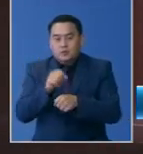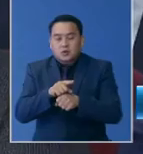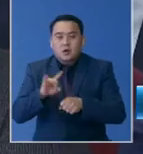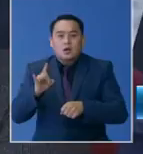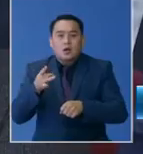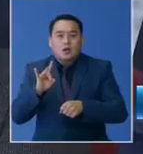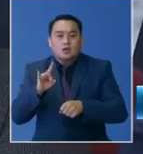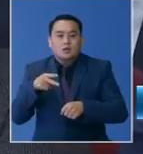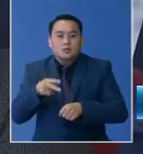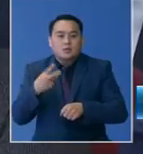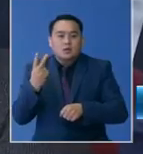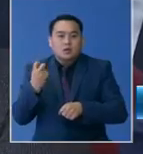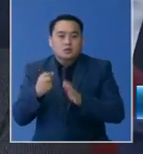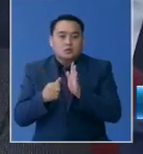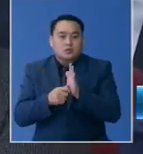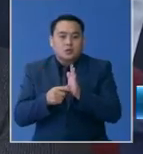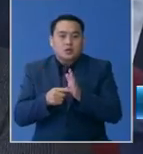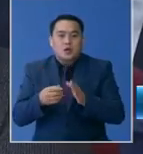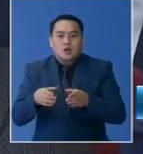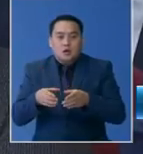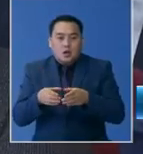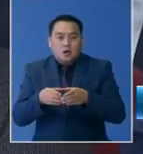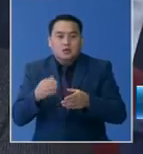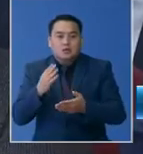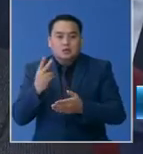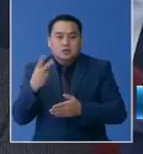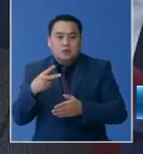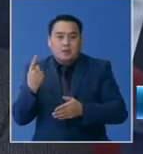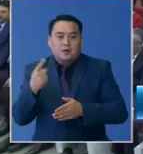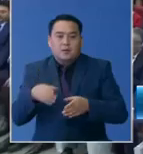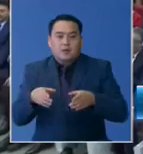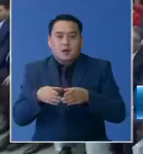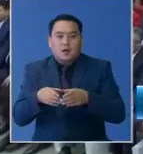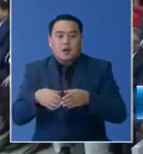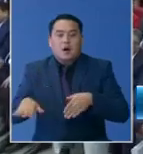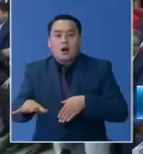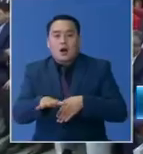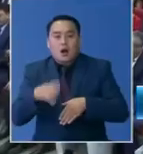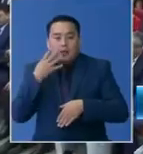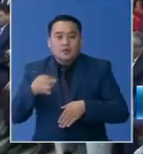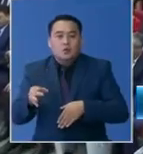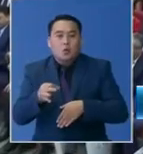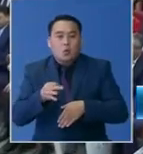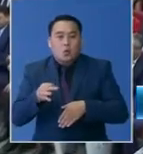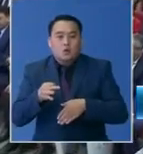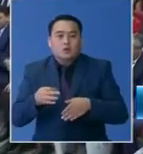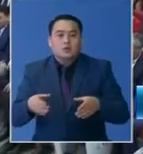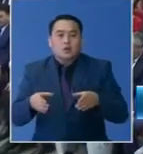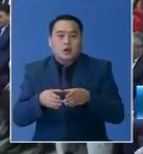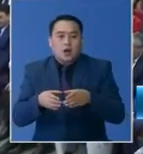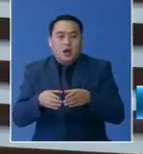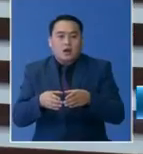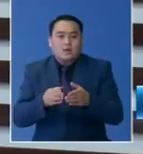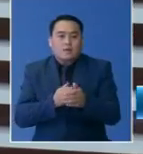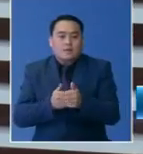бойынша 2207 кеңес бар. Мүшесі 21 мыңнан асты. Аймақтар арасында Алматы облысындағы кеңестер ең